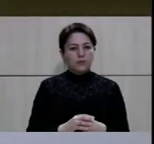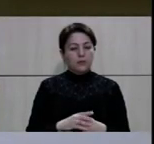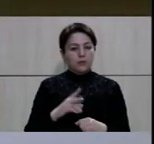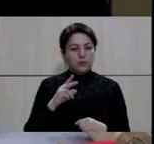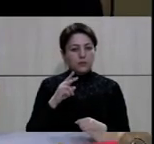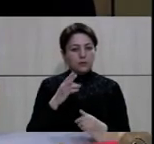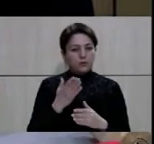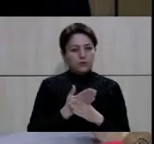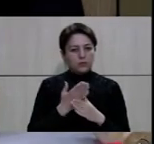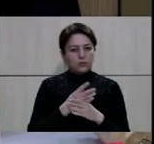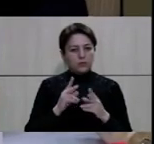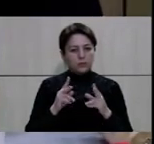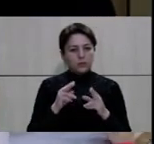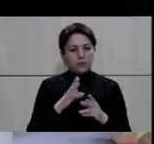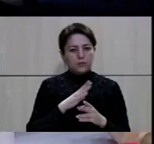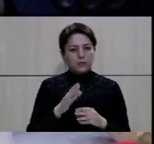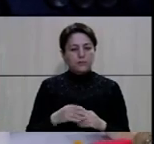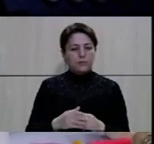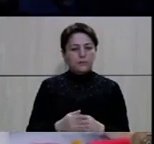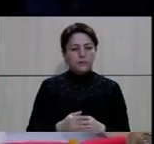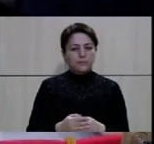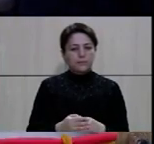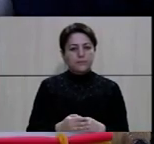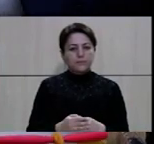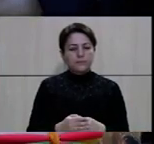Qaychi yordamida kesib oldik.